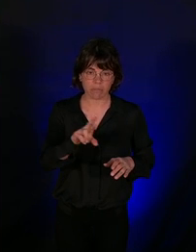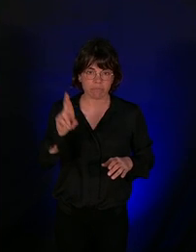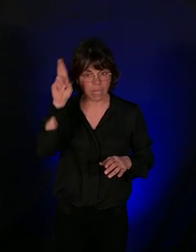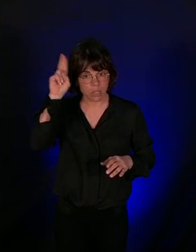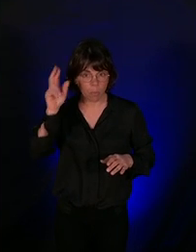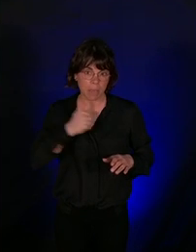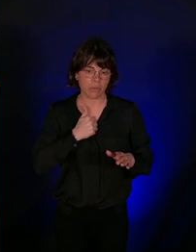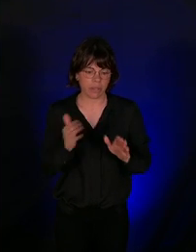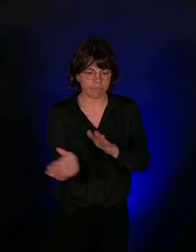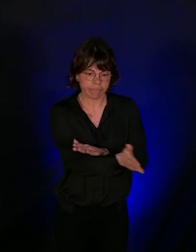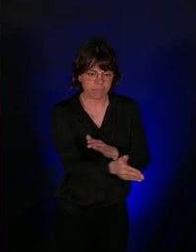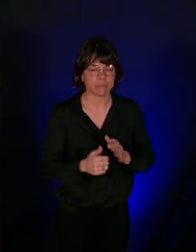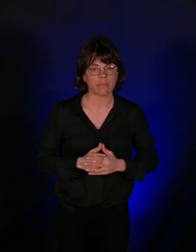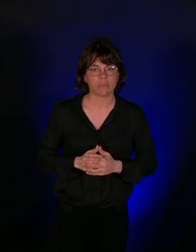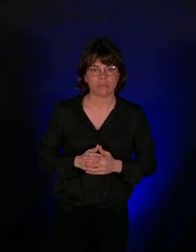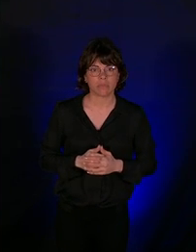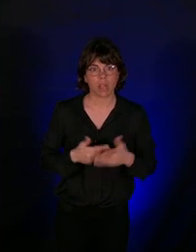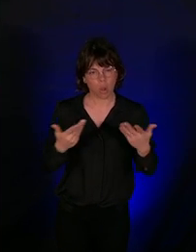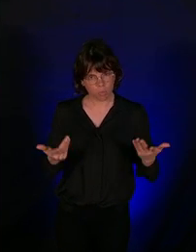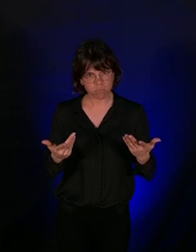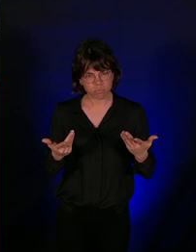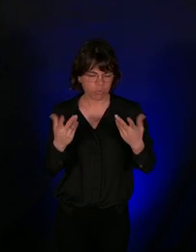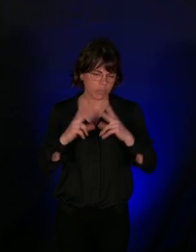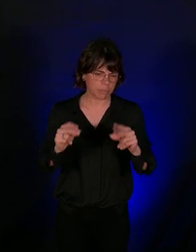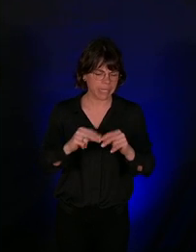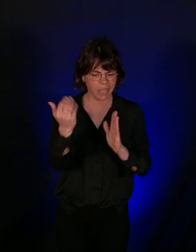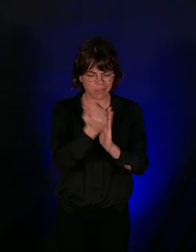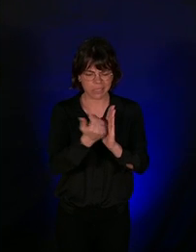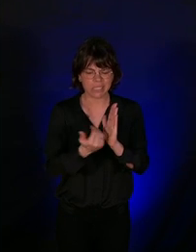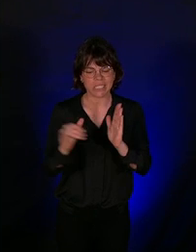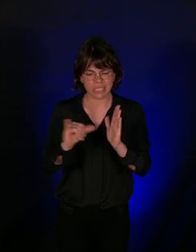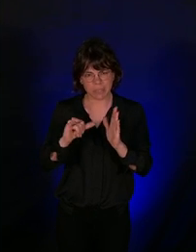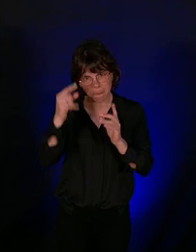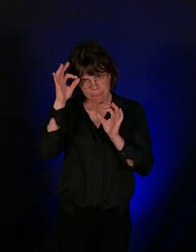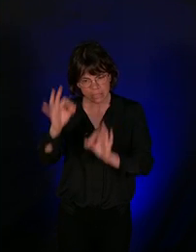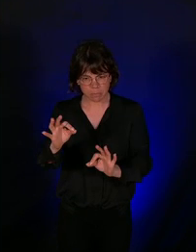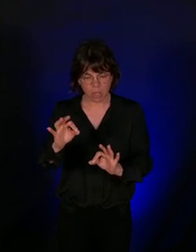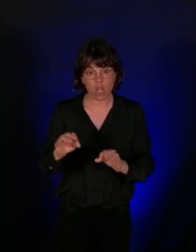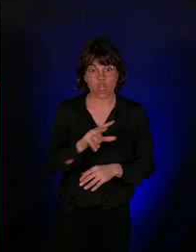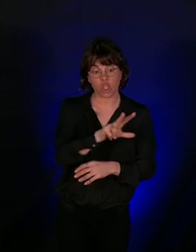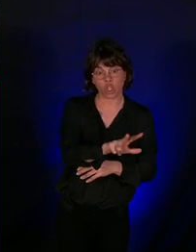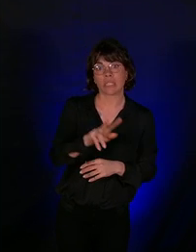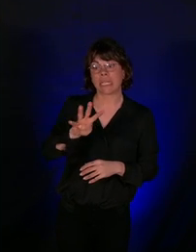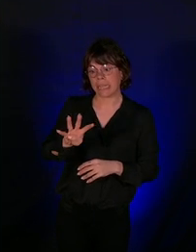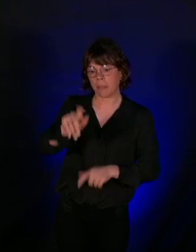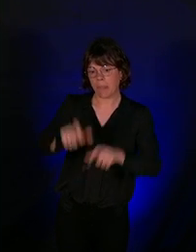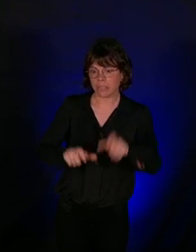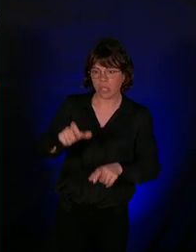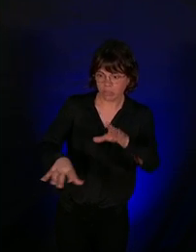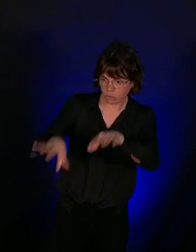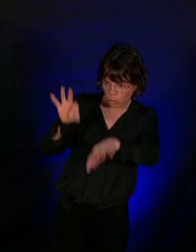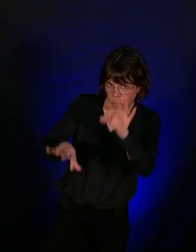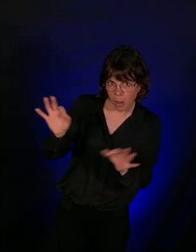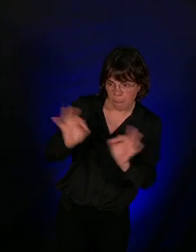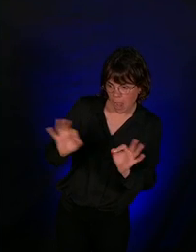personnelles avant d'entrer dans la présentation plus factuelle de la liste je me dois de parler des 34 camarades qui n pas été retenu qui n'en sont